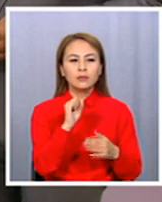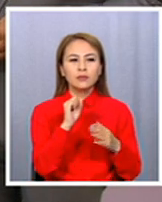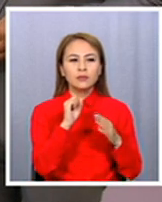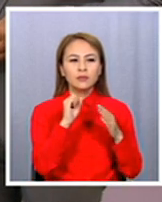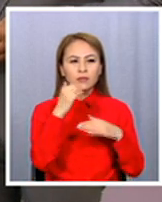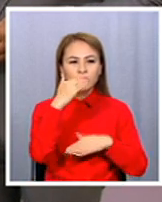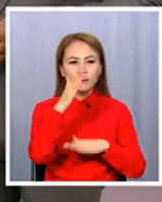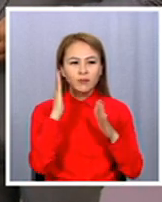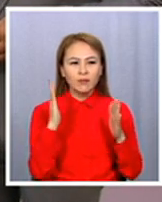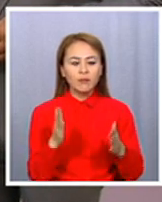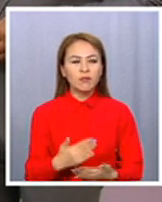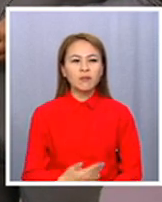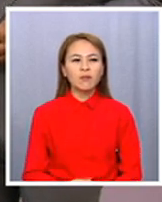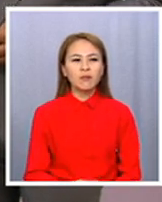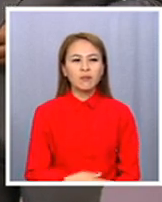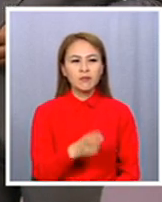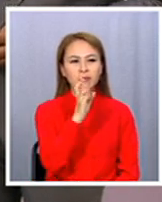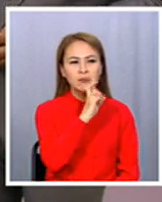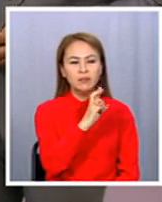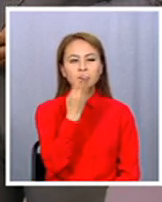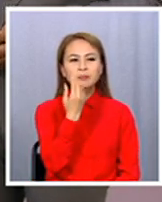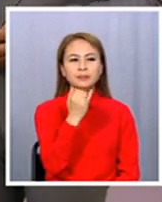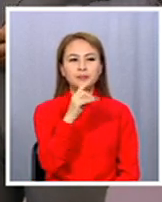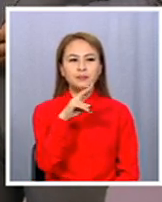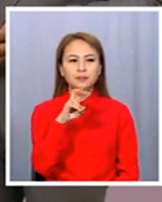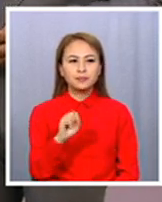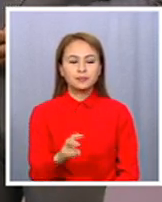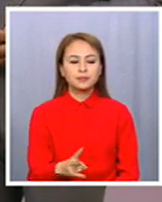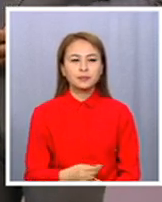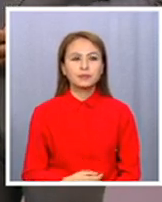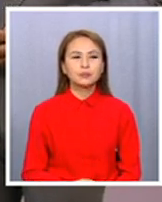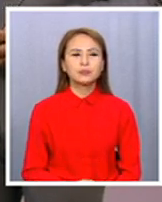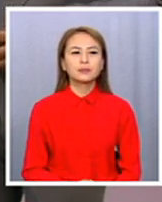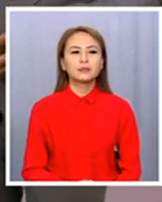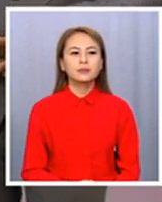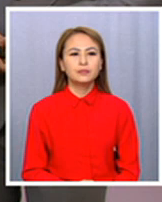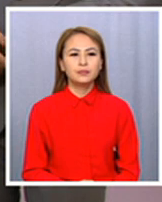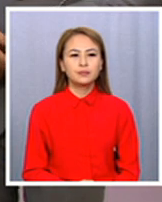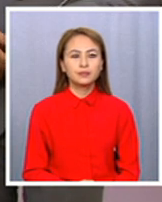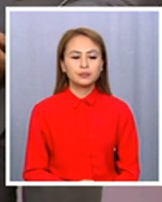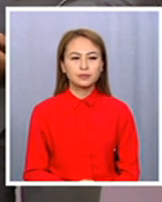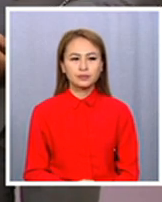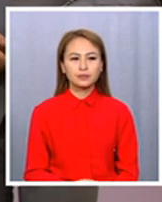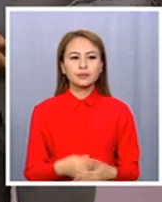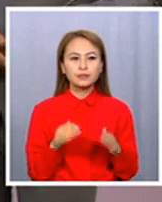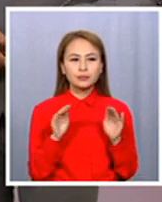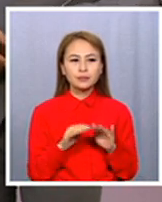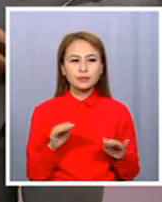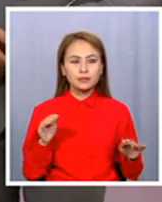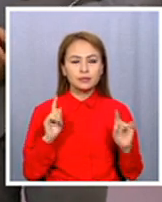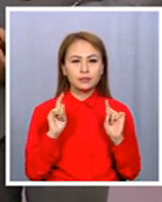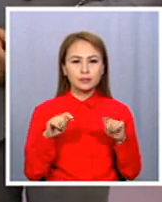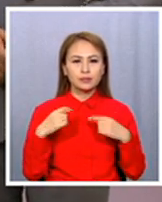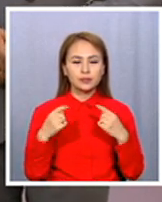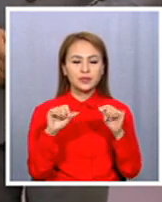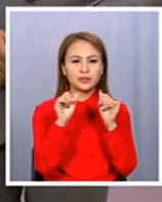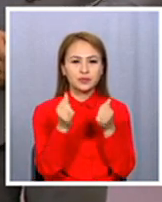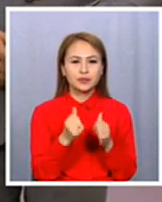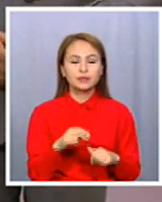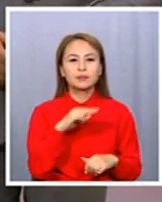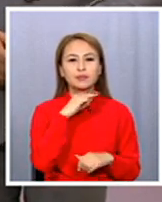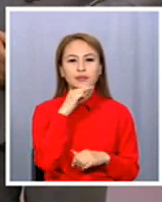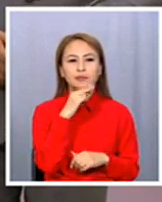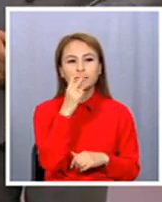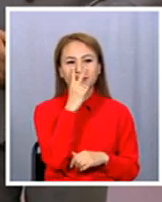төрт бұрыштар жиыны. Б жиыны шаршылар жиыны. Балалар, берілген фигураларға назар